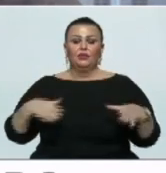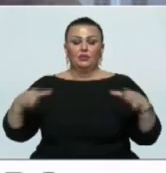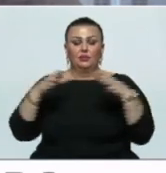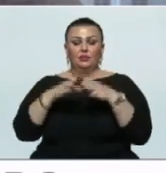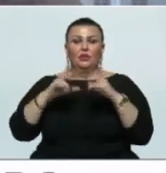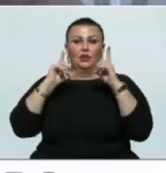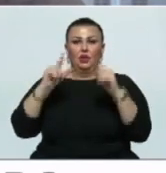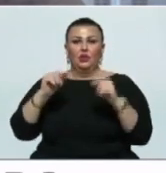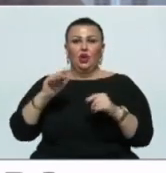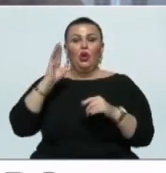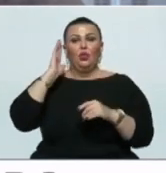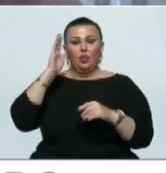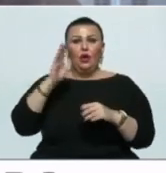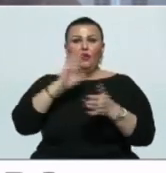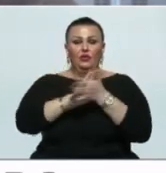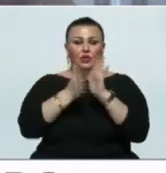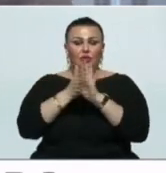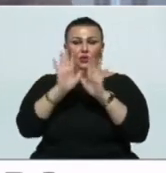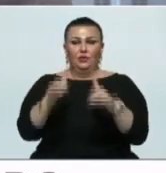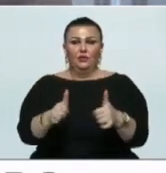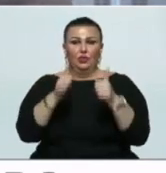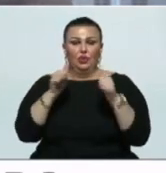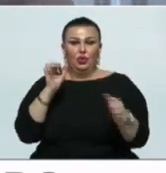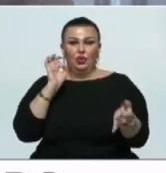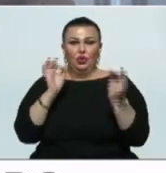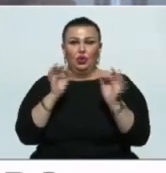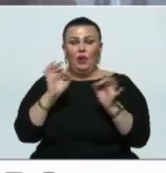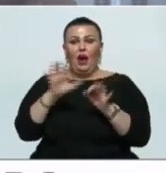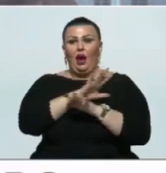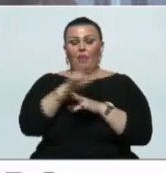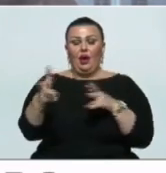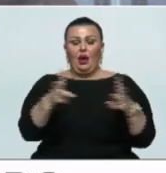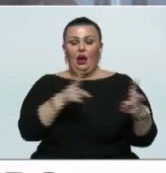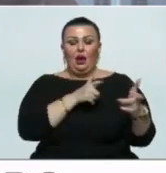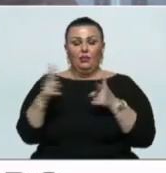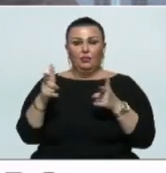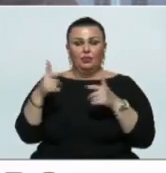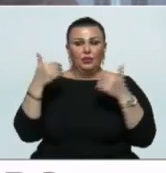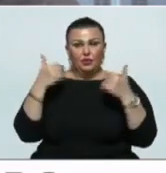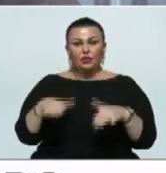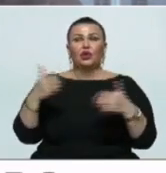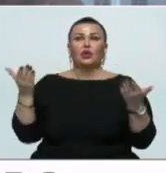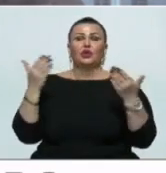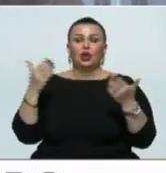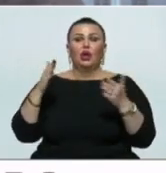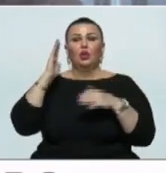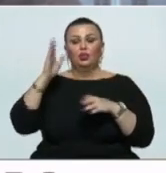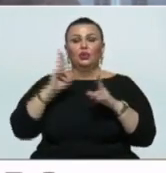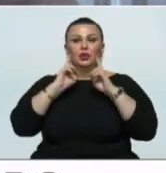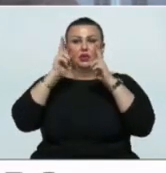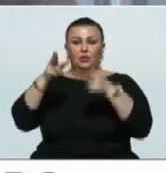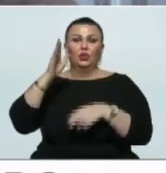gidelim. Tabii şartlar normalleştiği zaman orada gerekli tedbirler alındıktan sonra inşallah bu